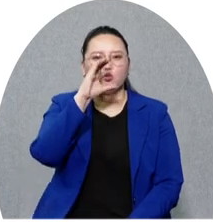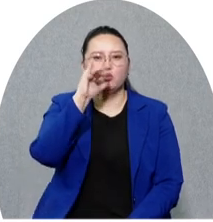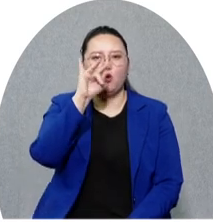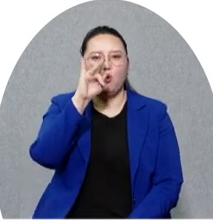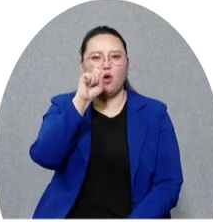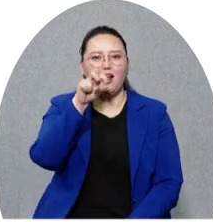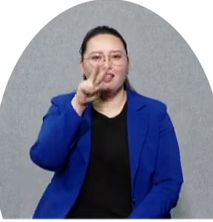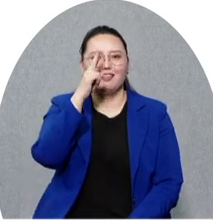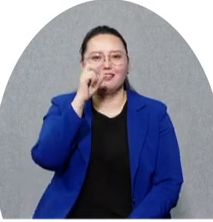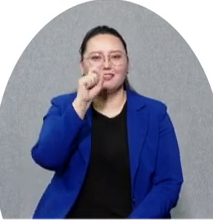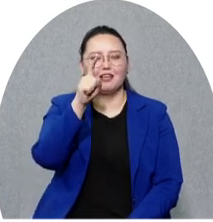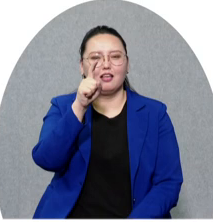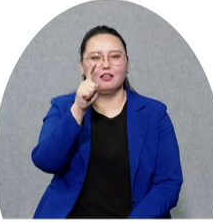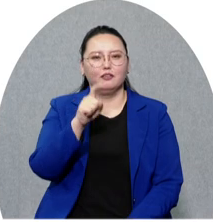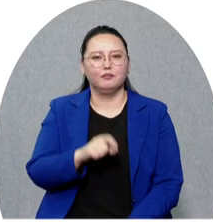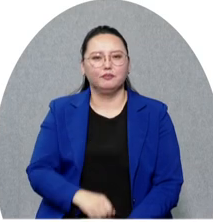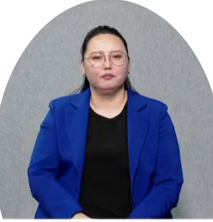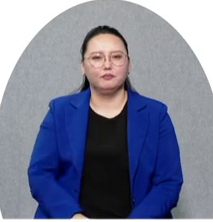суралцах уу,